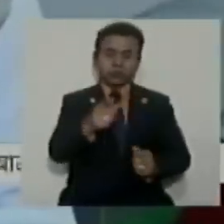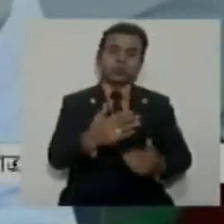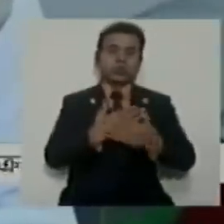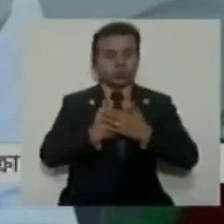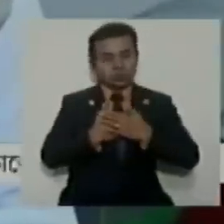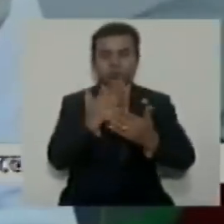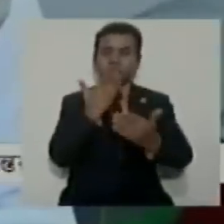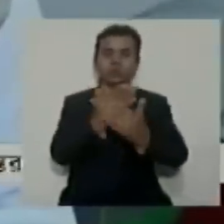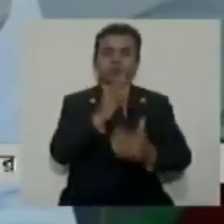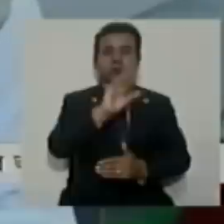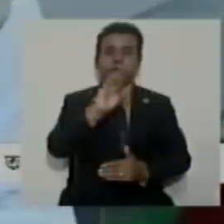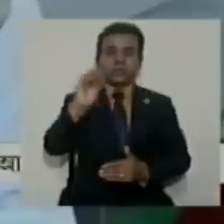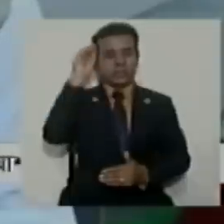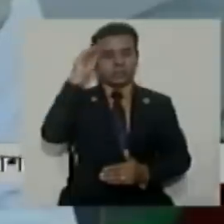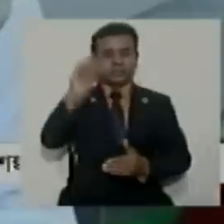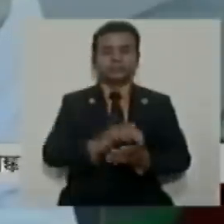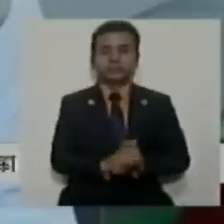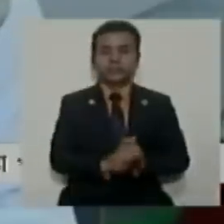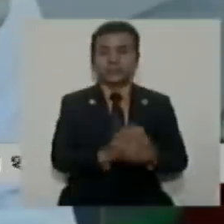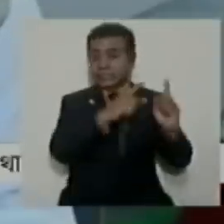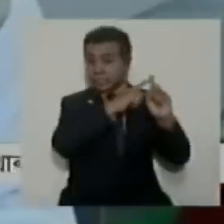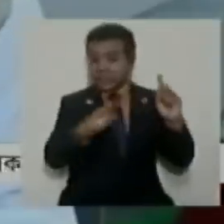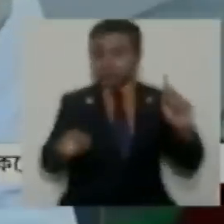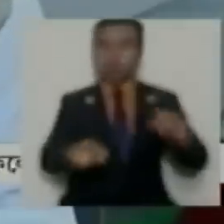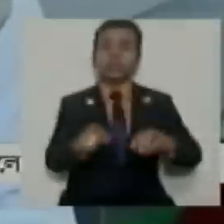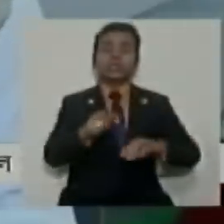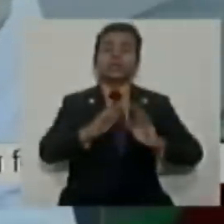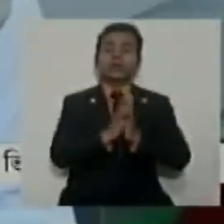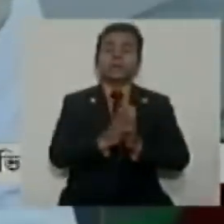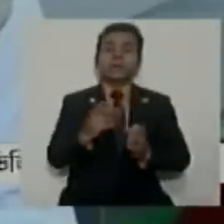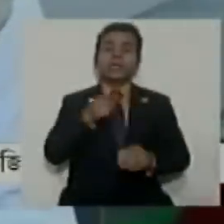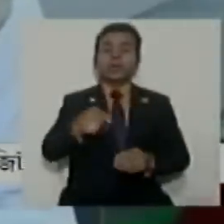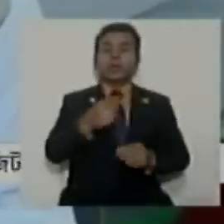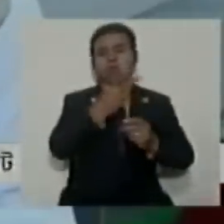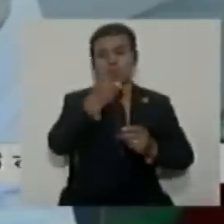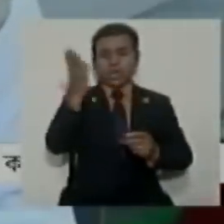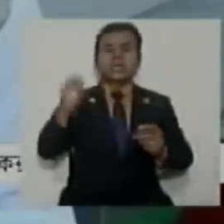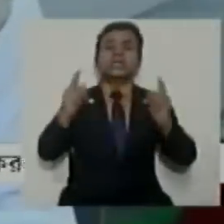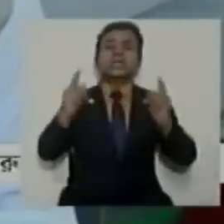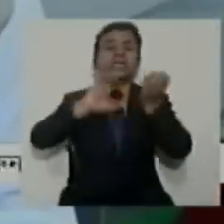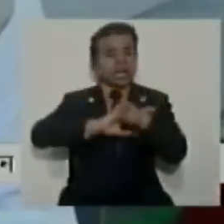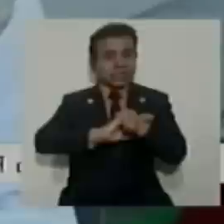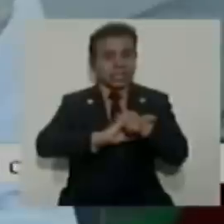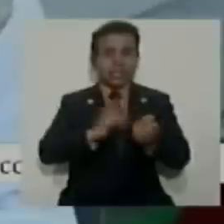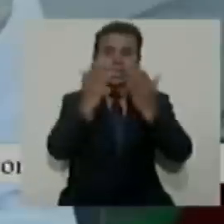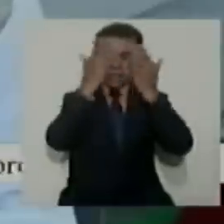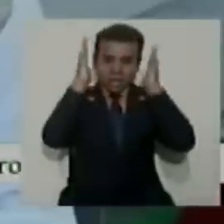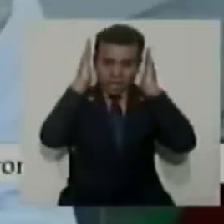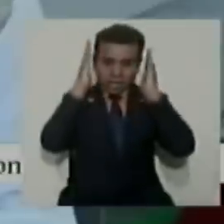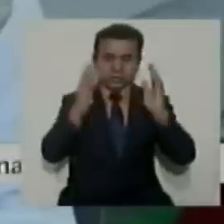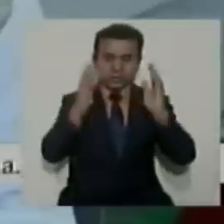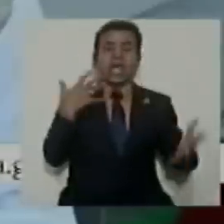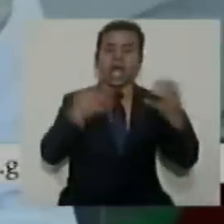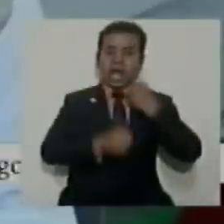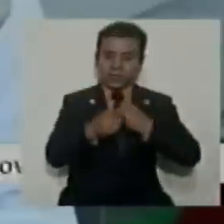ইতিমধ্যে বেশ কিছু ডাক্তার, নার্স, সেনা সদস্য, পুলিশ সদস্য, গণমাধ্যমের